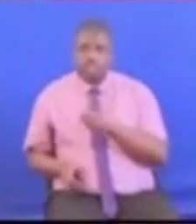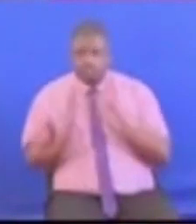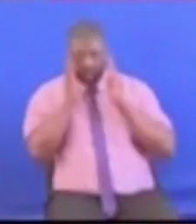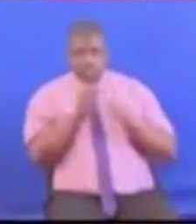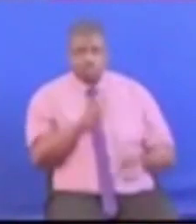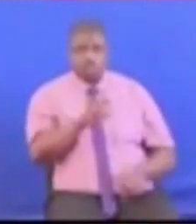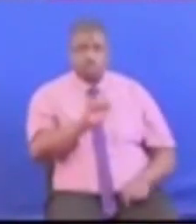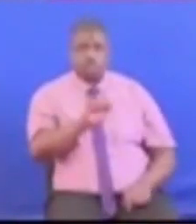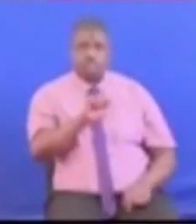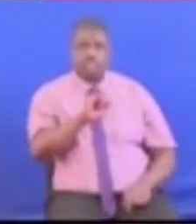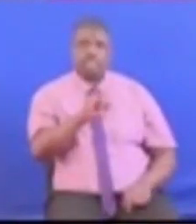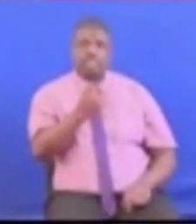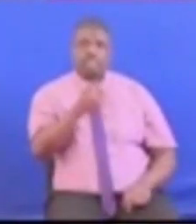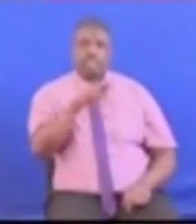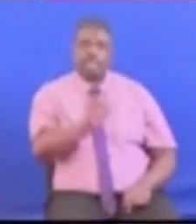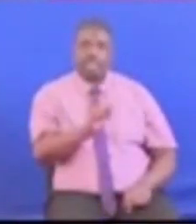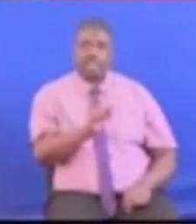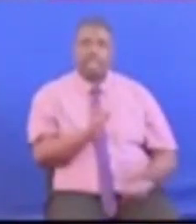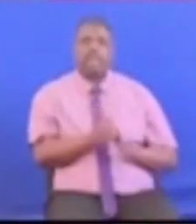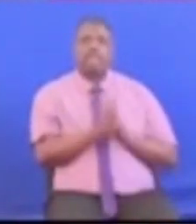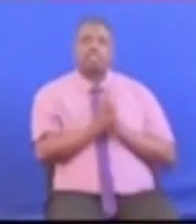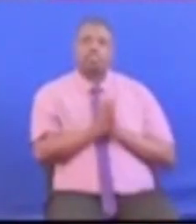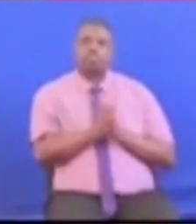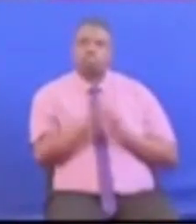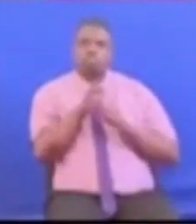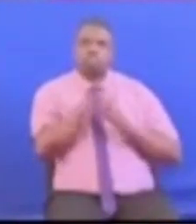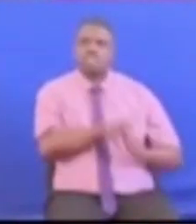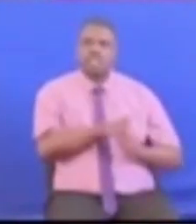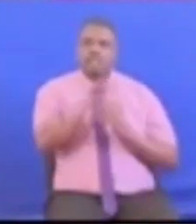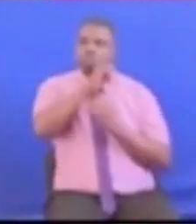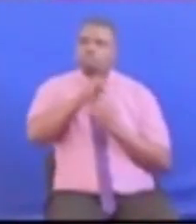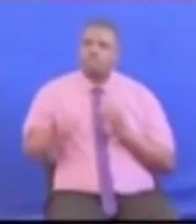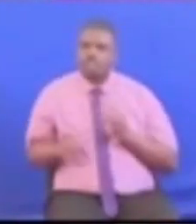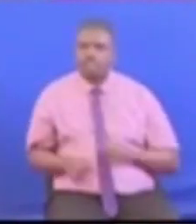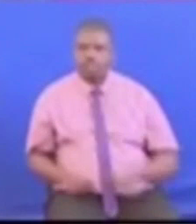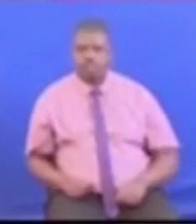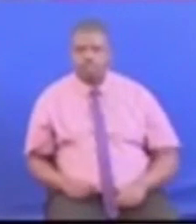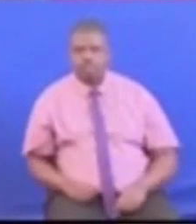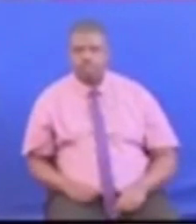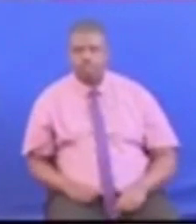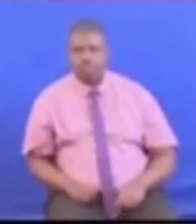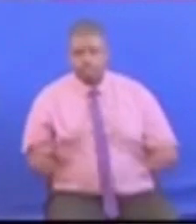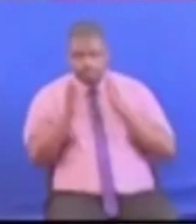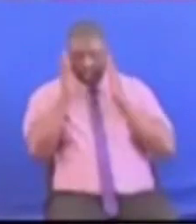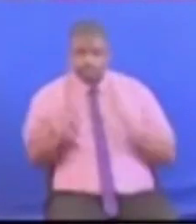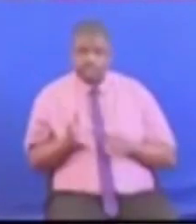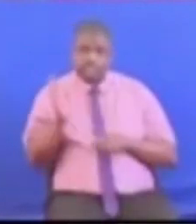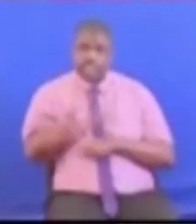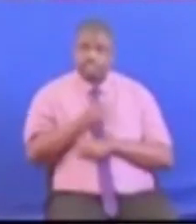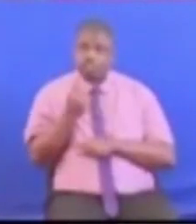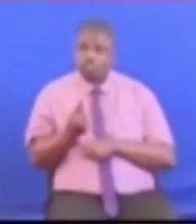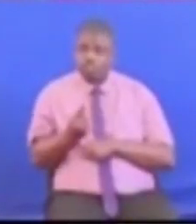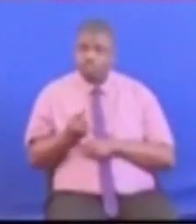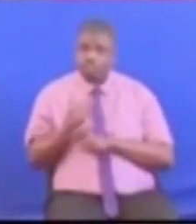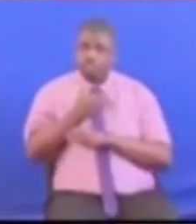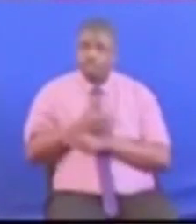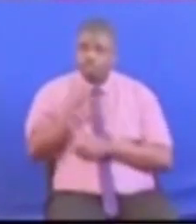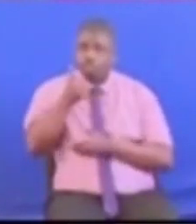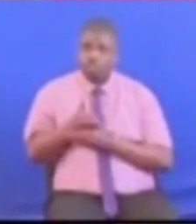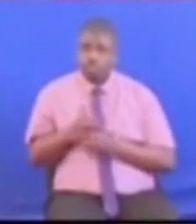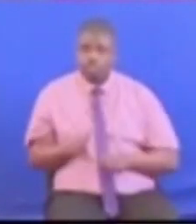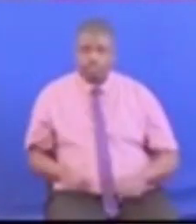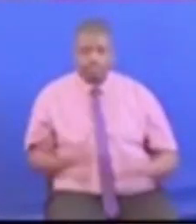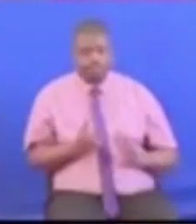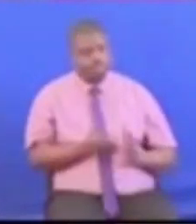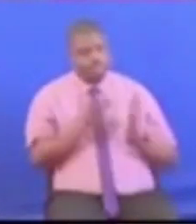Waitara angeshukuru badala ya kubeza na kupinga. Waheshimiwa wabunge, siku moja baada ya uamuzi wangu nimesoma